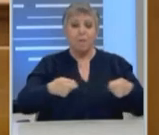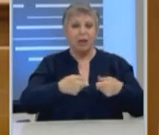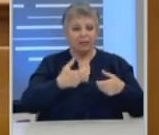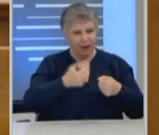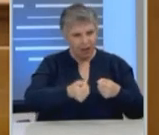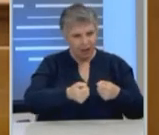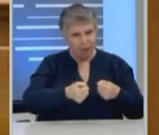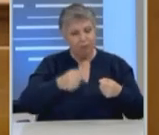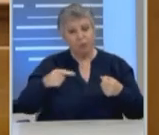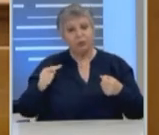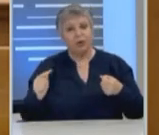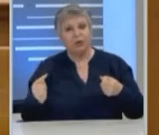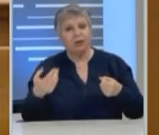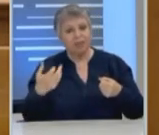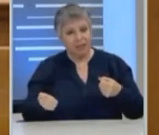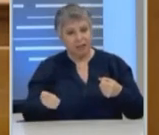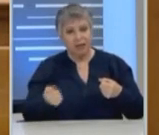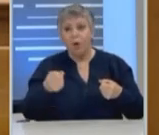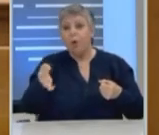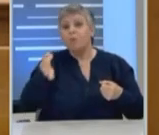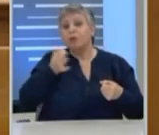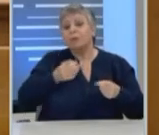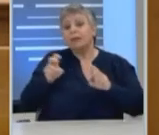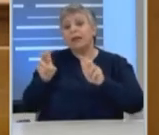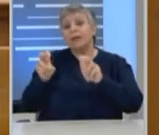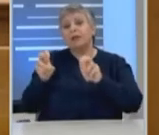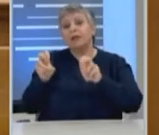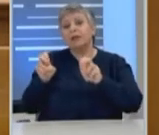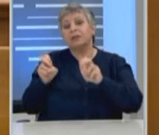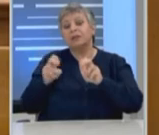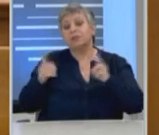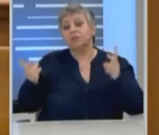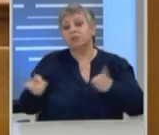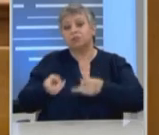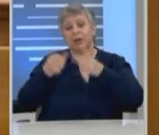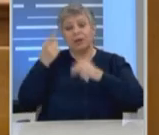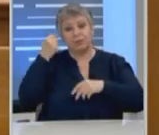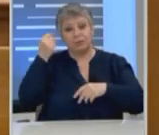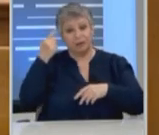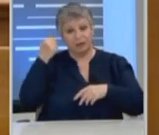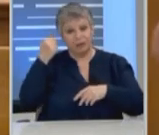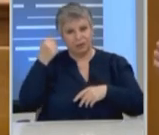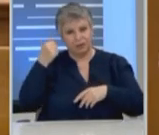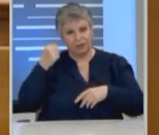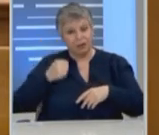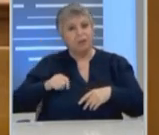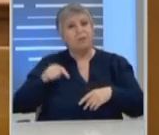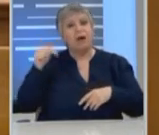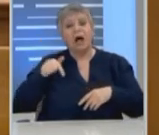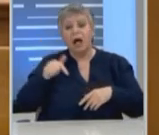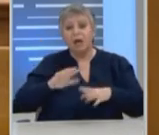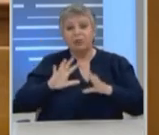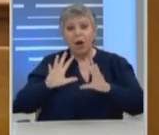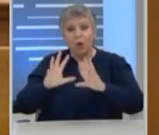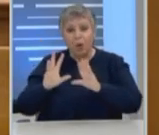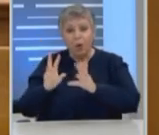τα ονομάζετε αέρα κοπανιστό. Όλα τα αντίμετρα που σήμερα εσείς ετοιμάζεστε να